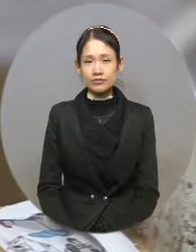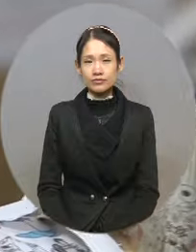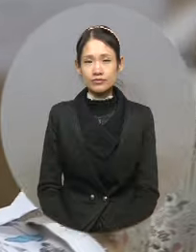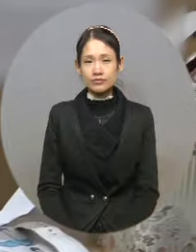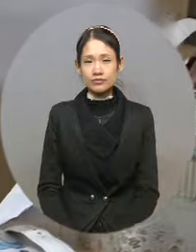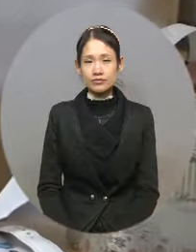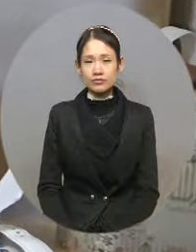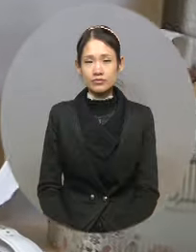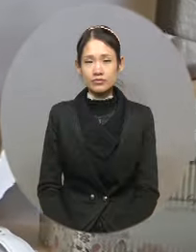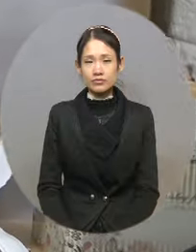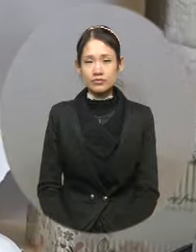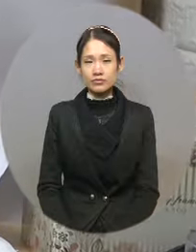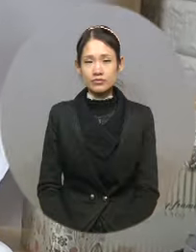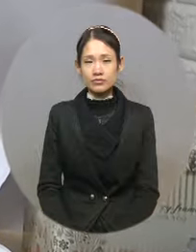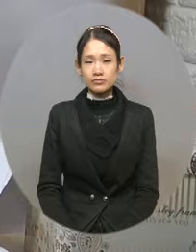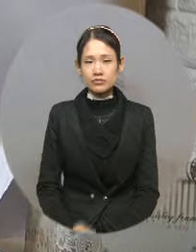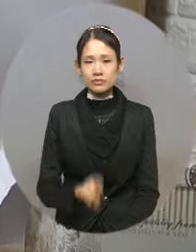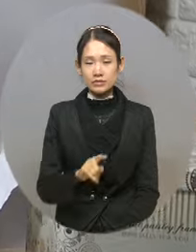이거는